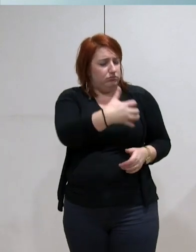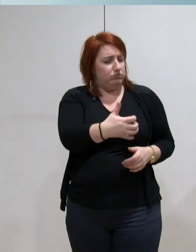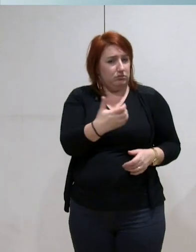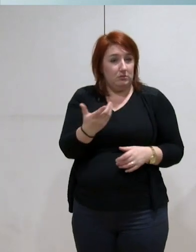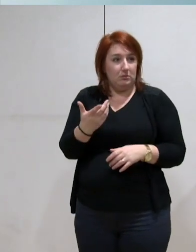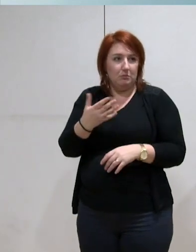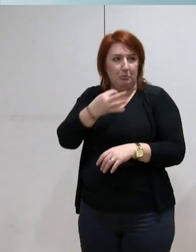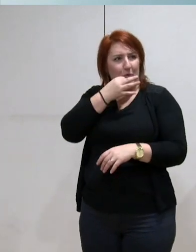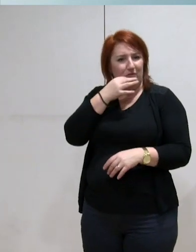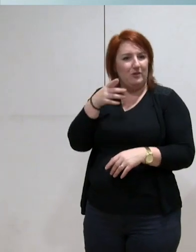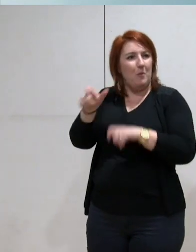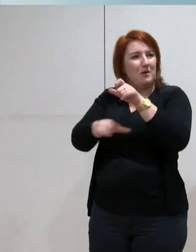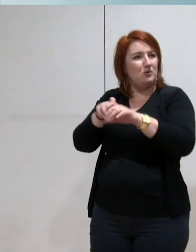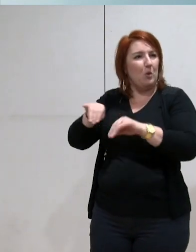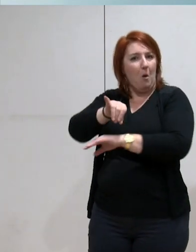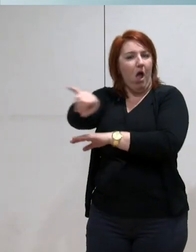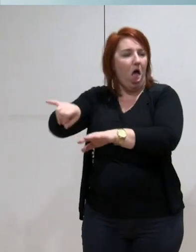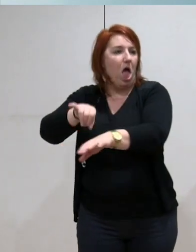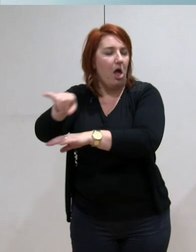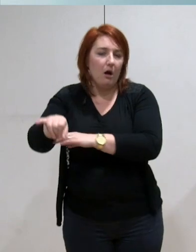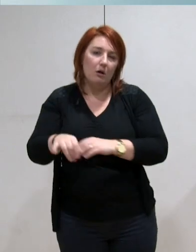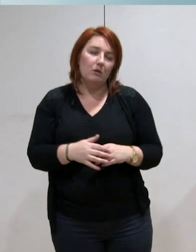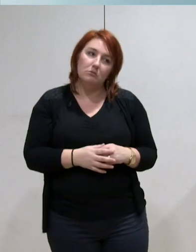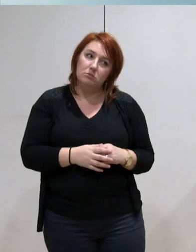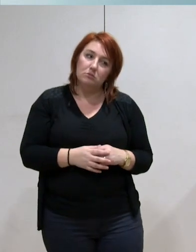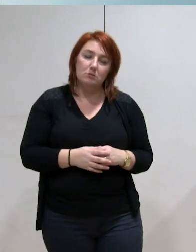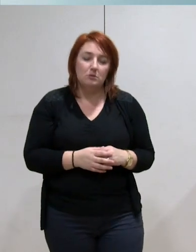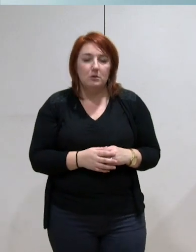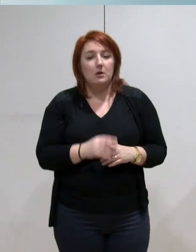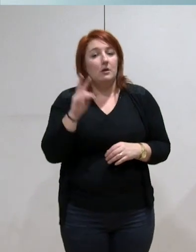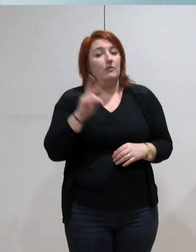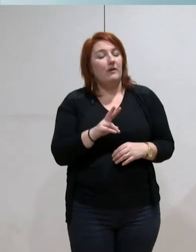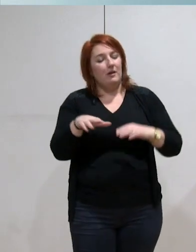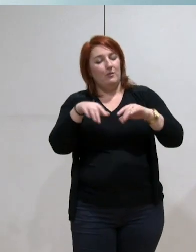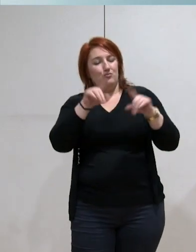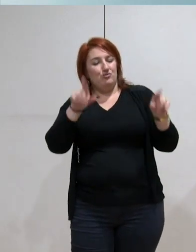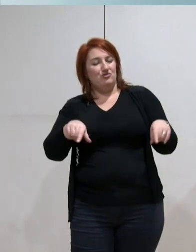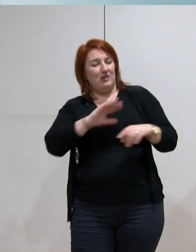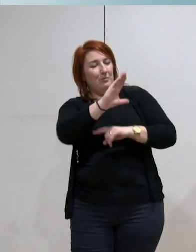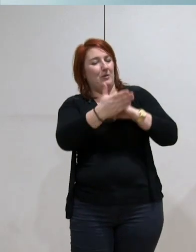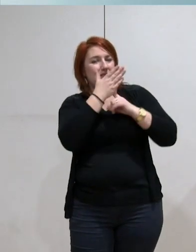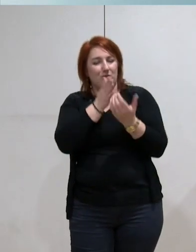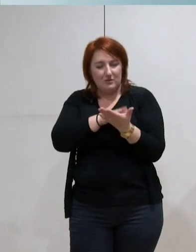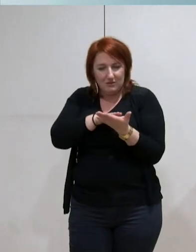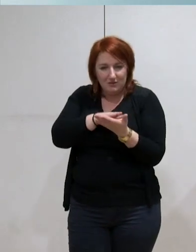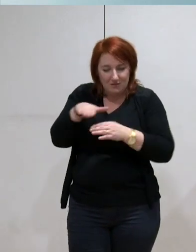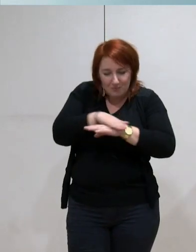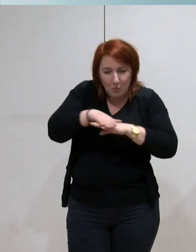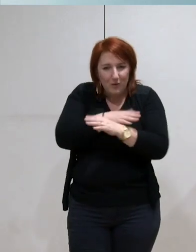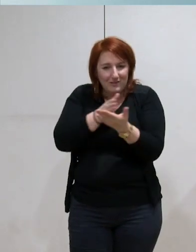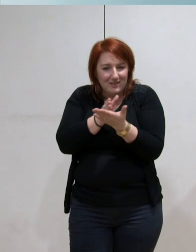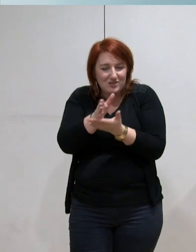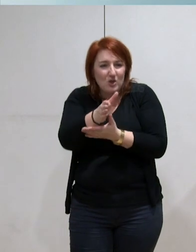Maire sur le sens politique que vous donnez au budget que vous présentez et ce ne sont pas les interventions catalogues